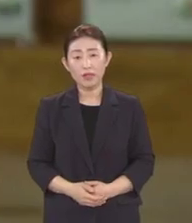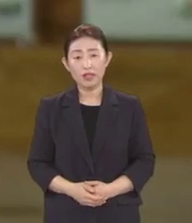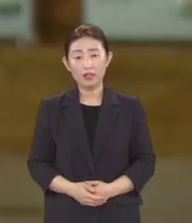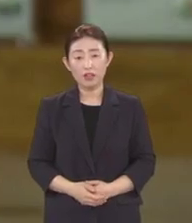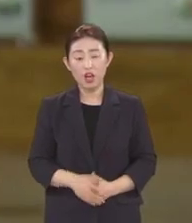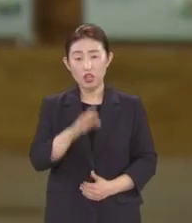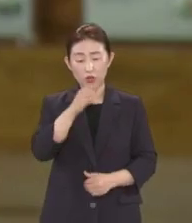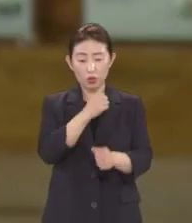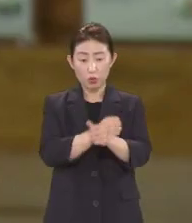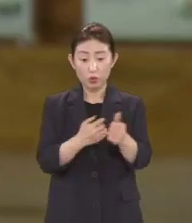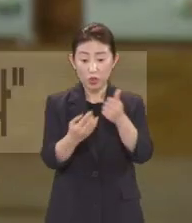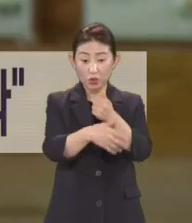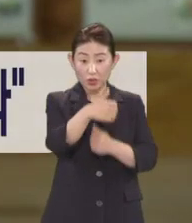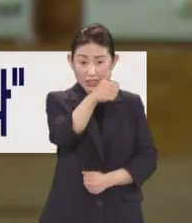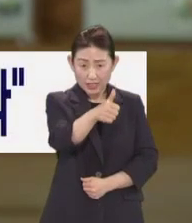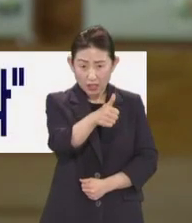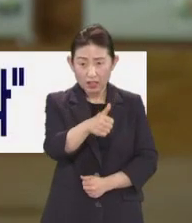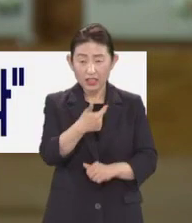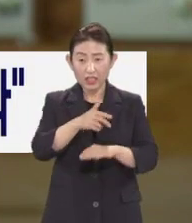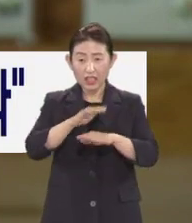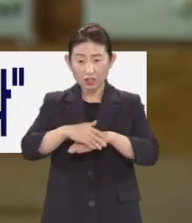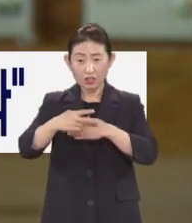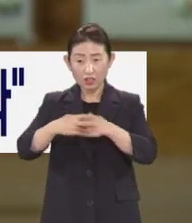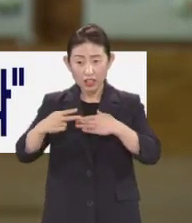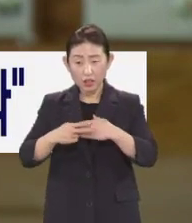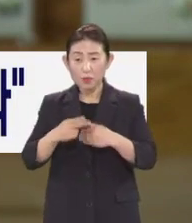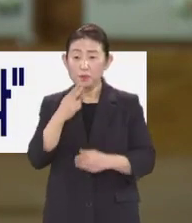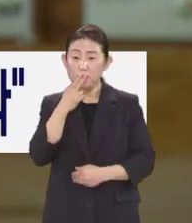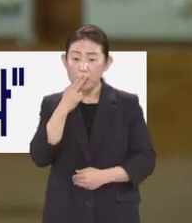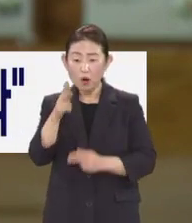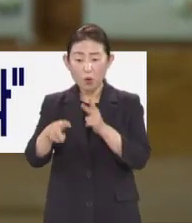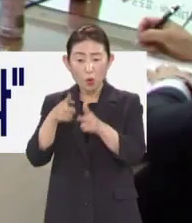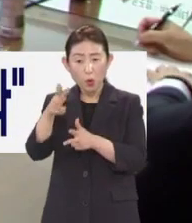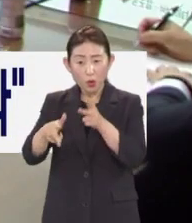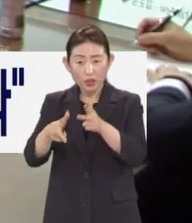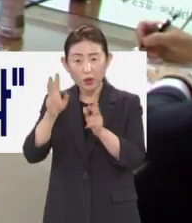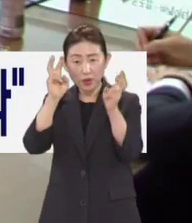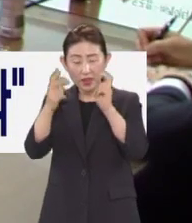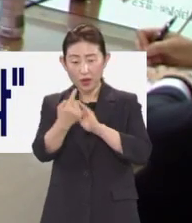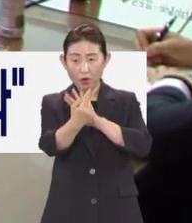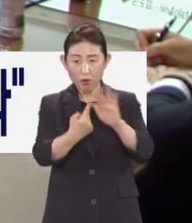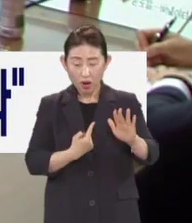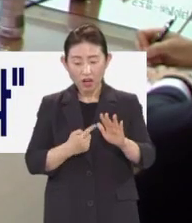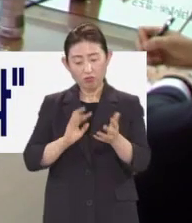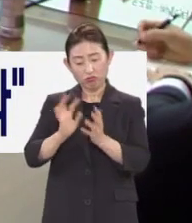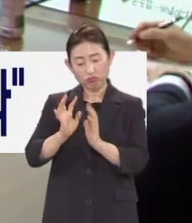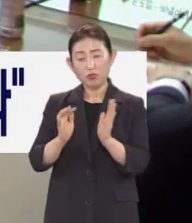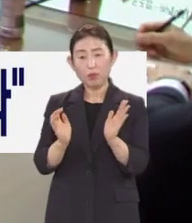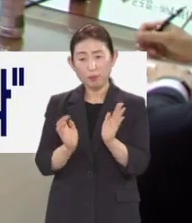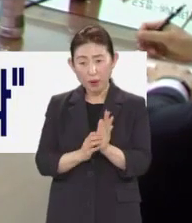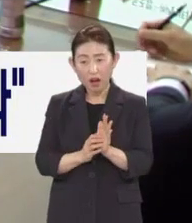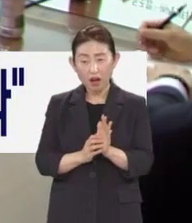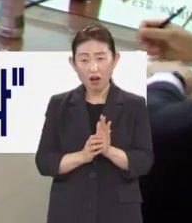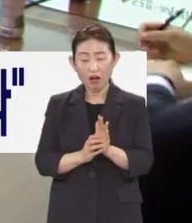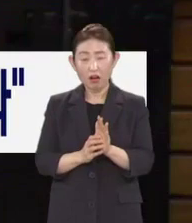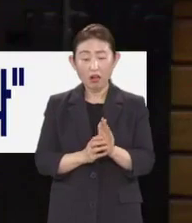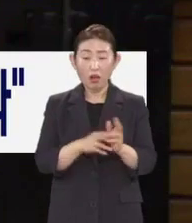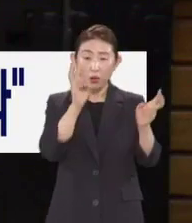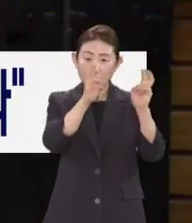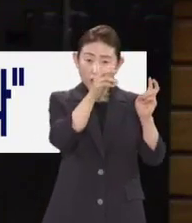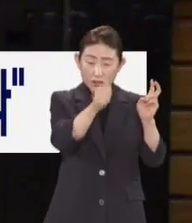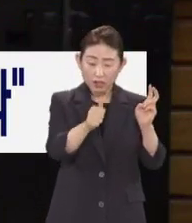김태기 중앙노동위원회 위원장은 대전 대덕구 KTNG를 방문해 노사 대표들과 간담회를 열고 협력적